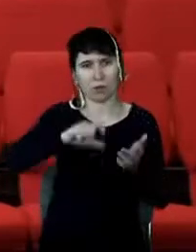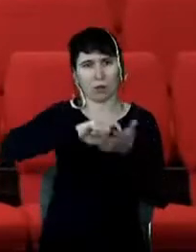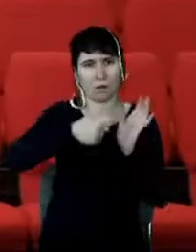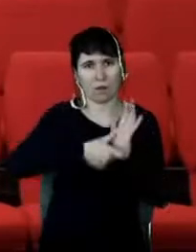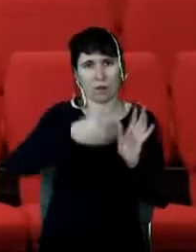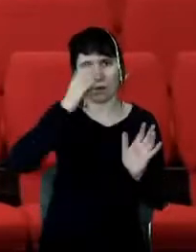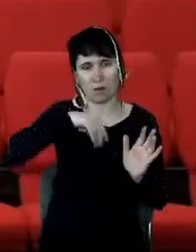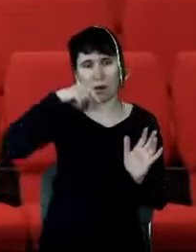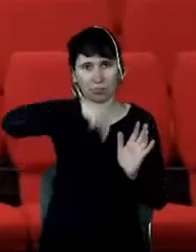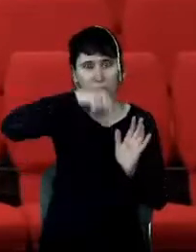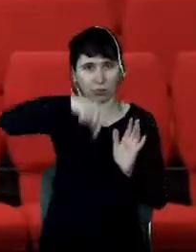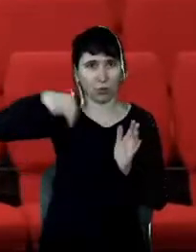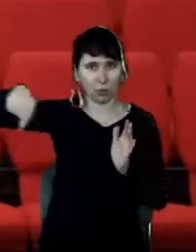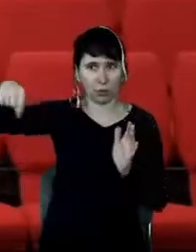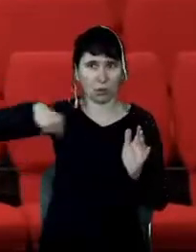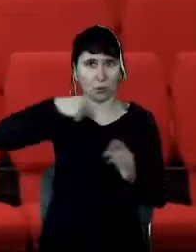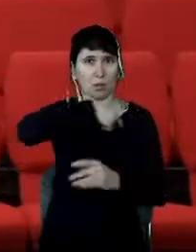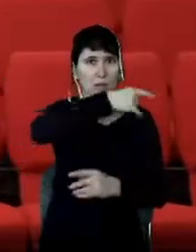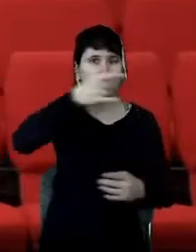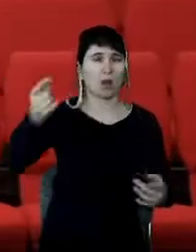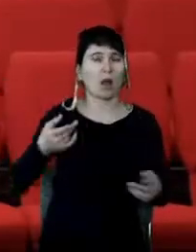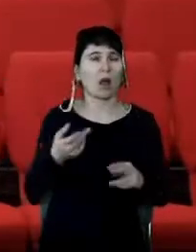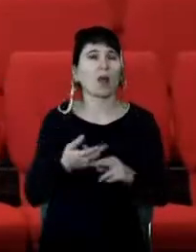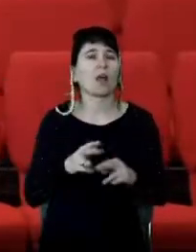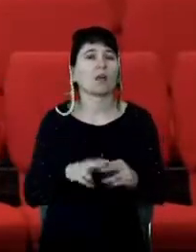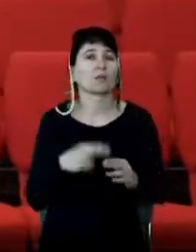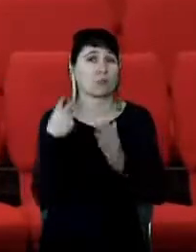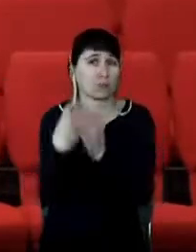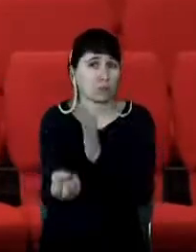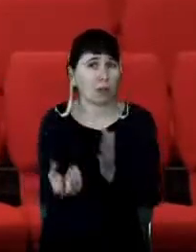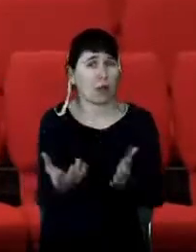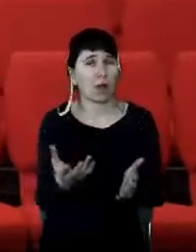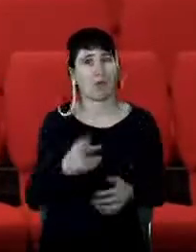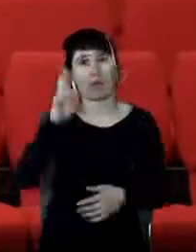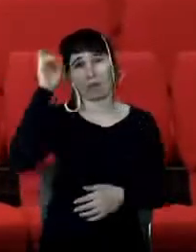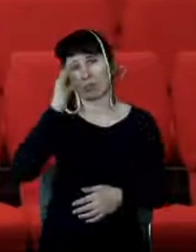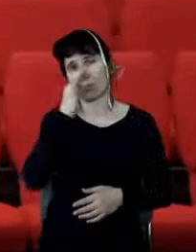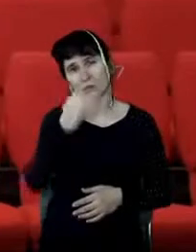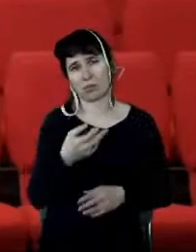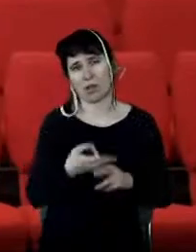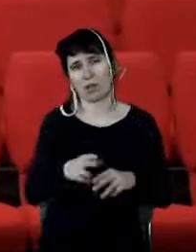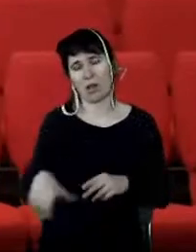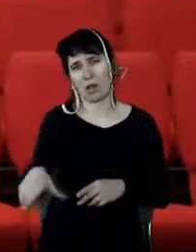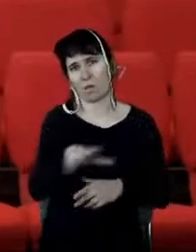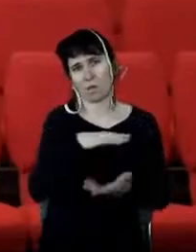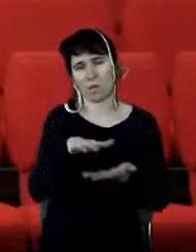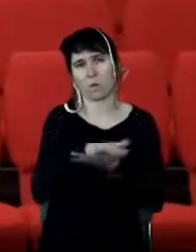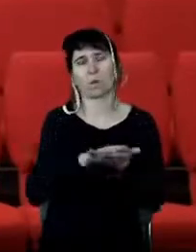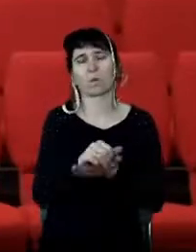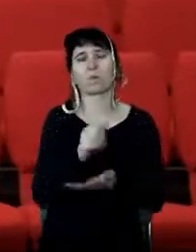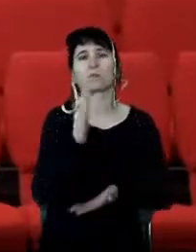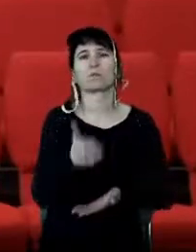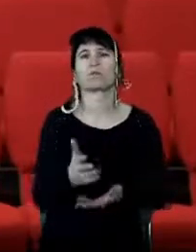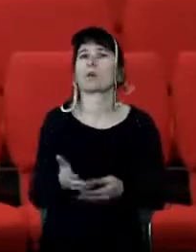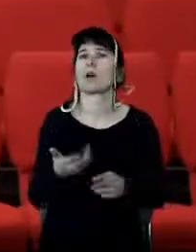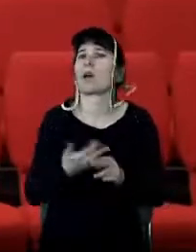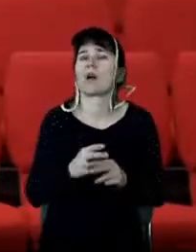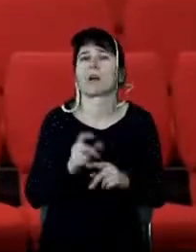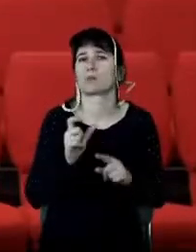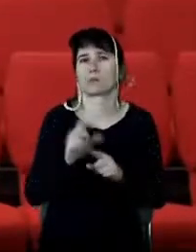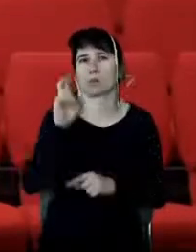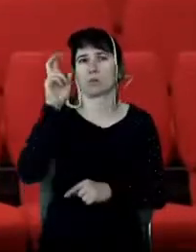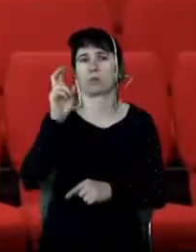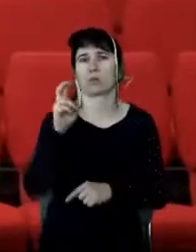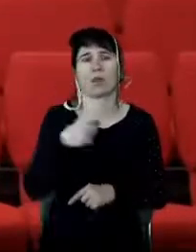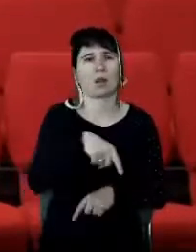ньому. Але Бог сказав, що я вам дам це місто. І це були Божі слова, це були фундамент, це була основа для